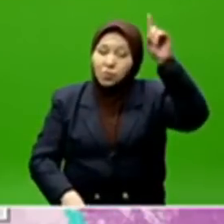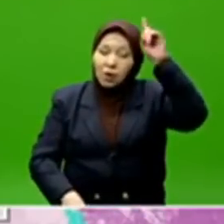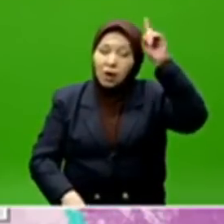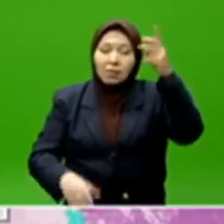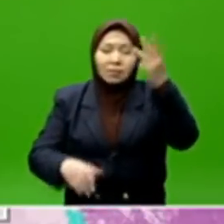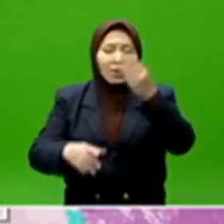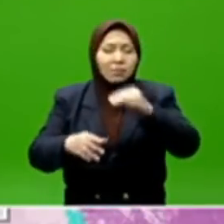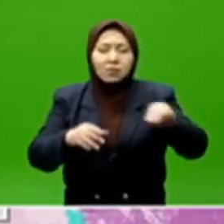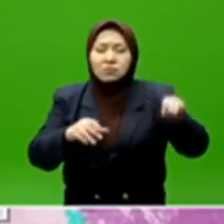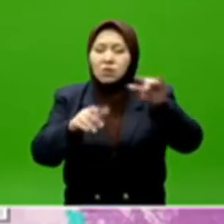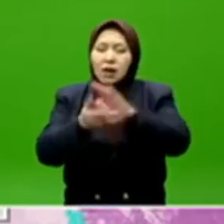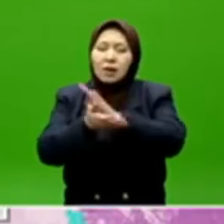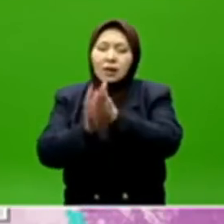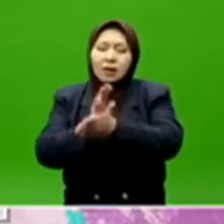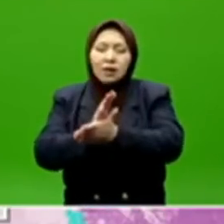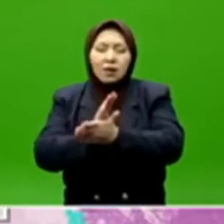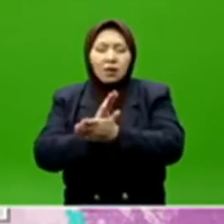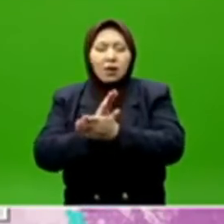nasi tahwi